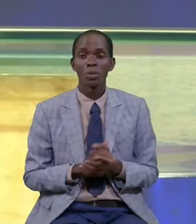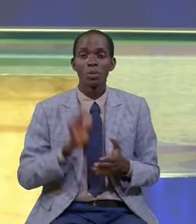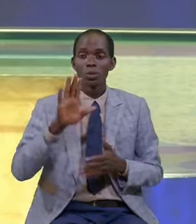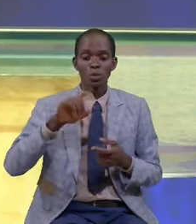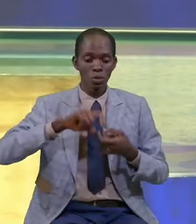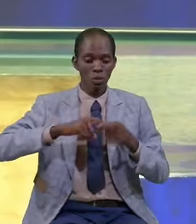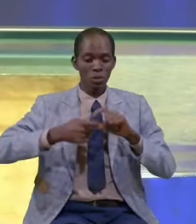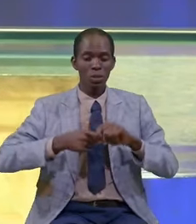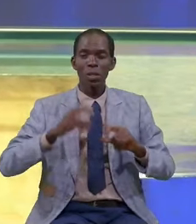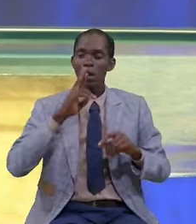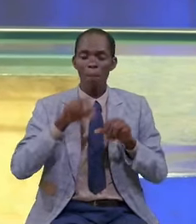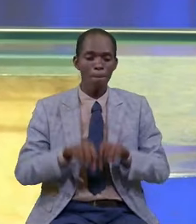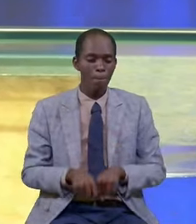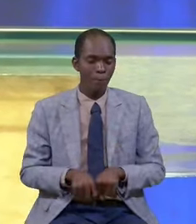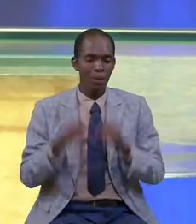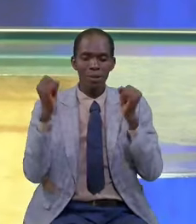Ces chaînes sont brisées.